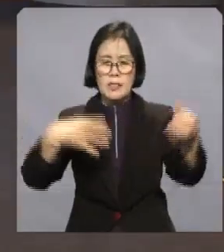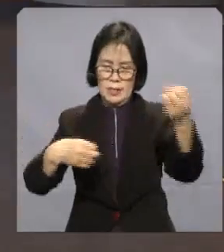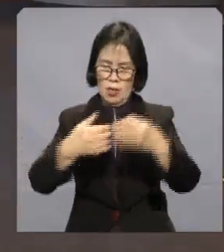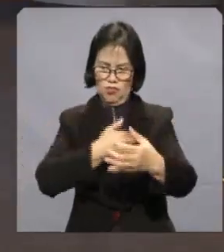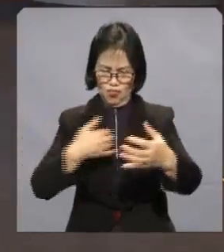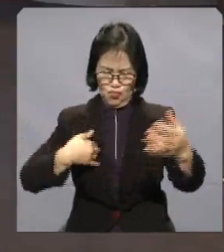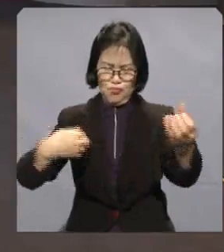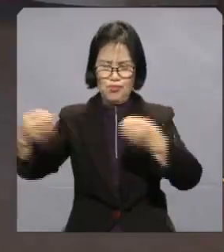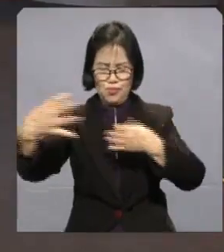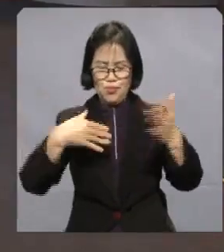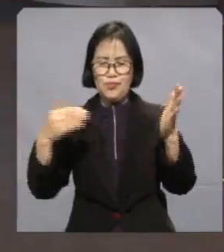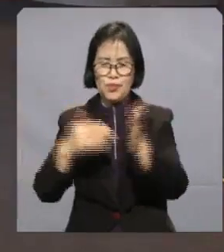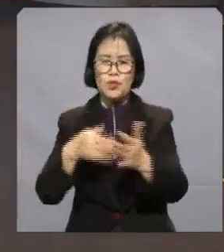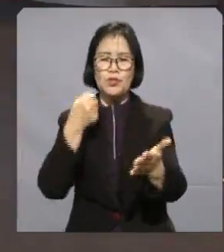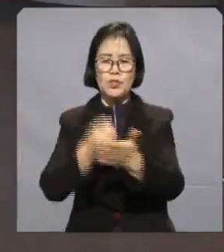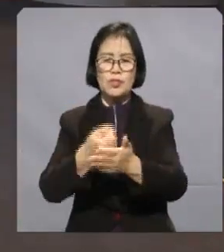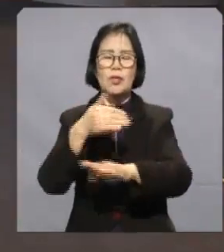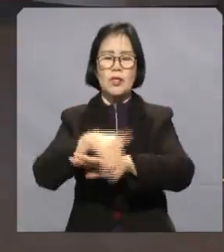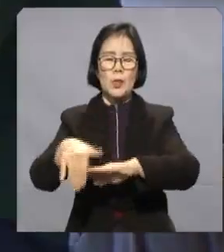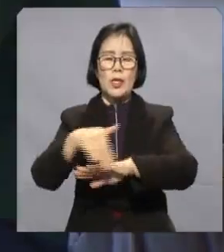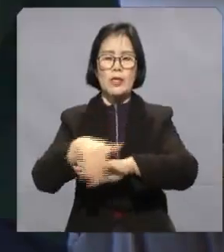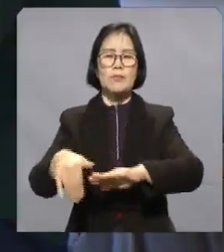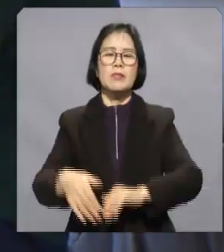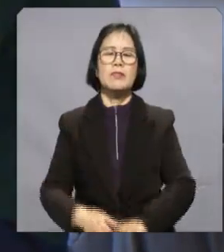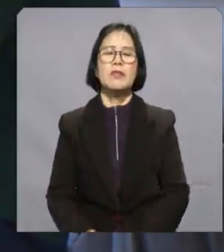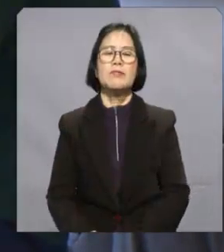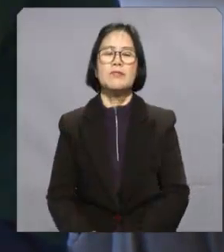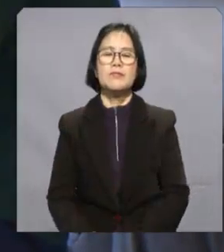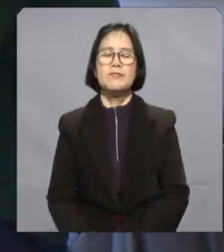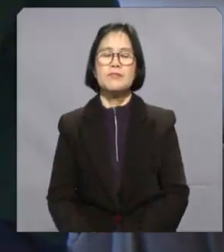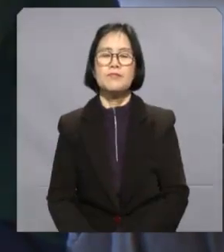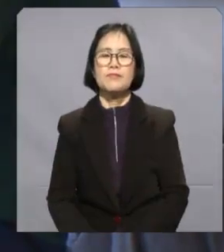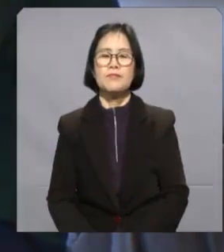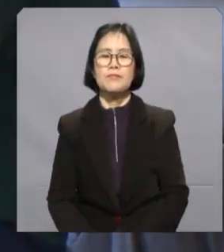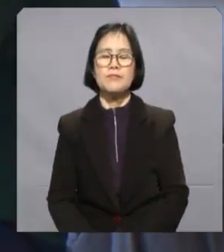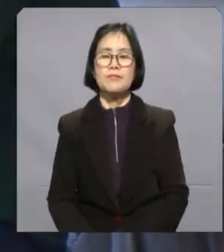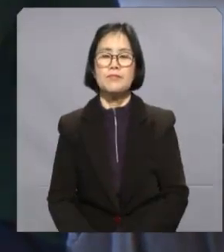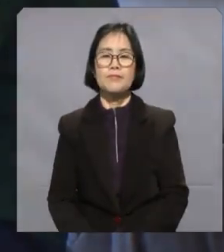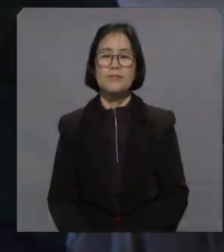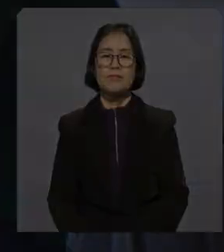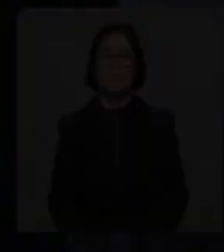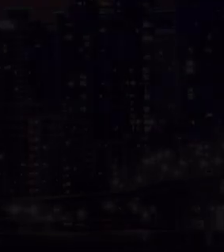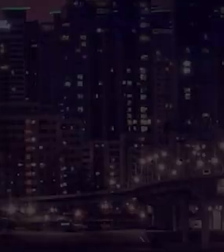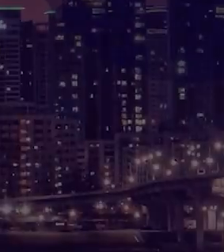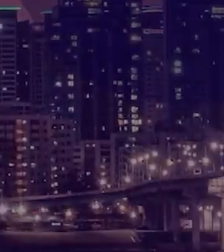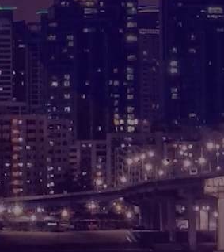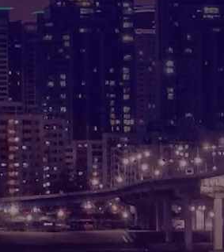충분히 듣고 결정한다는 방침입니다. OBS 뉴스 최진만입니다.